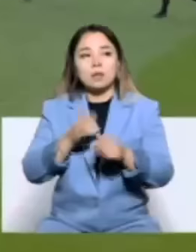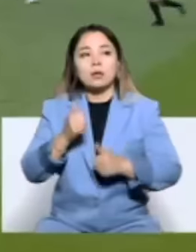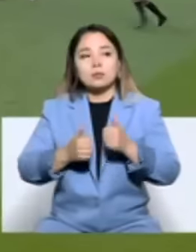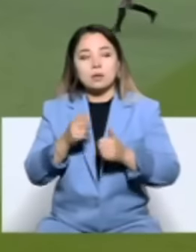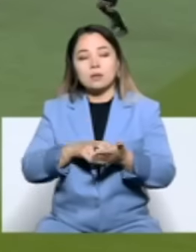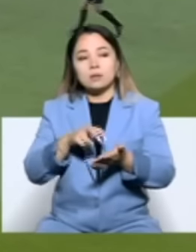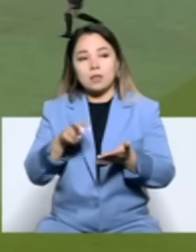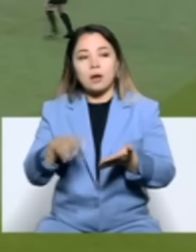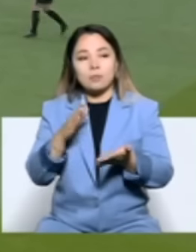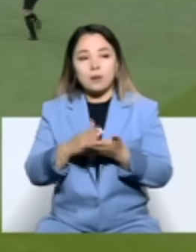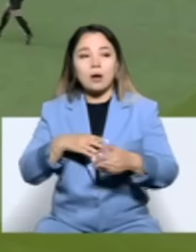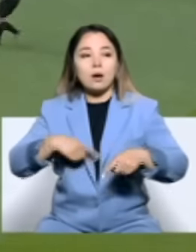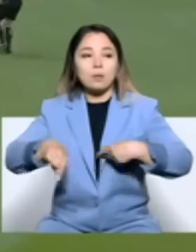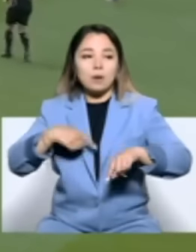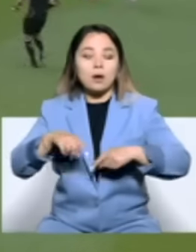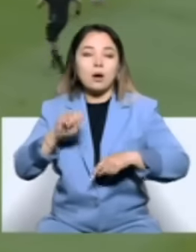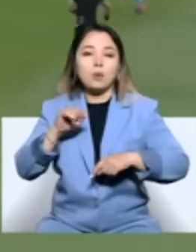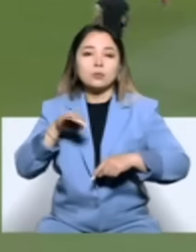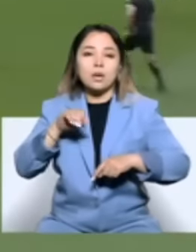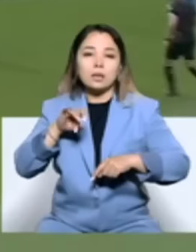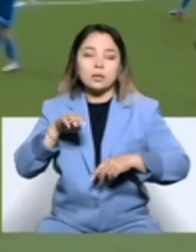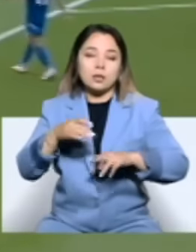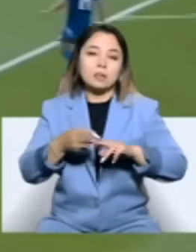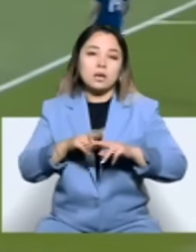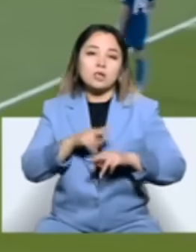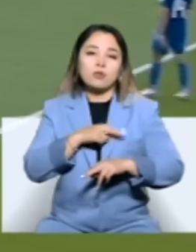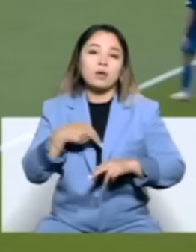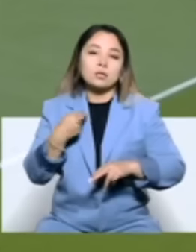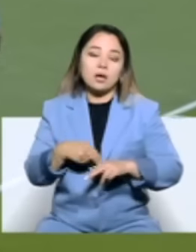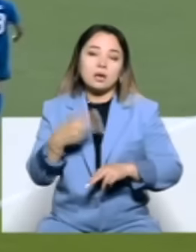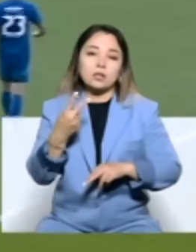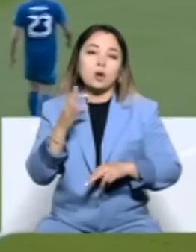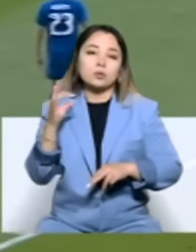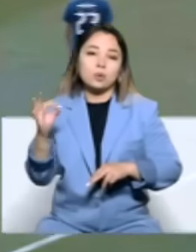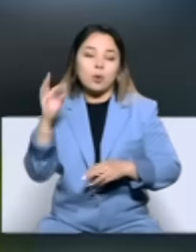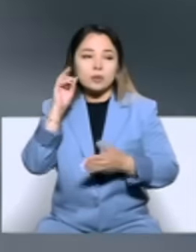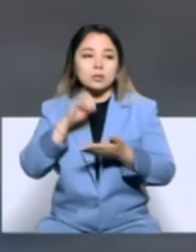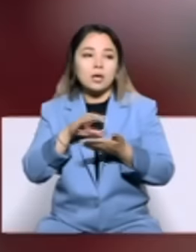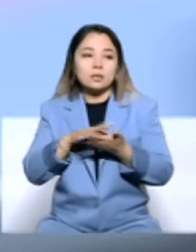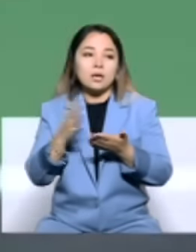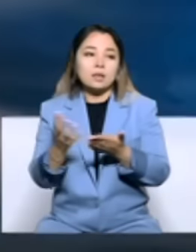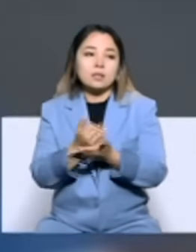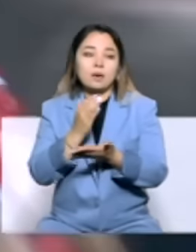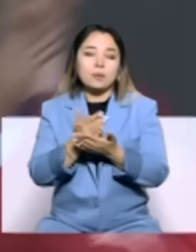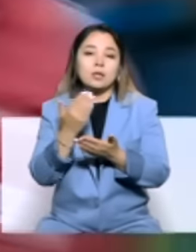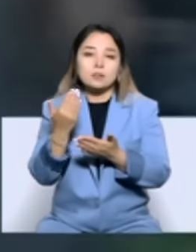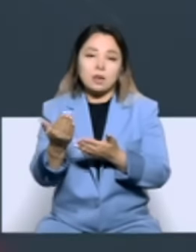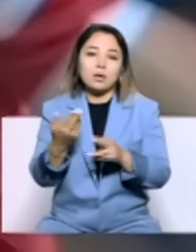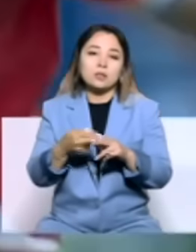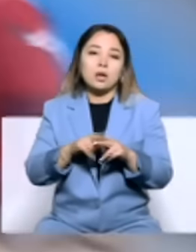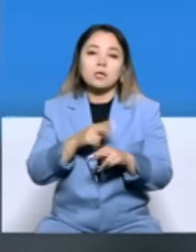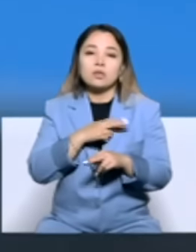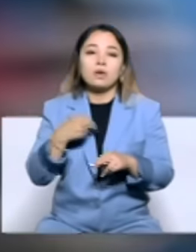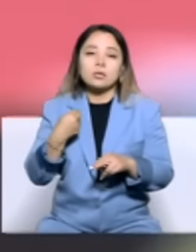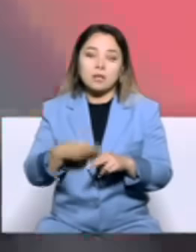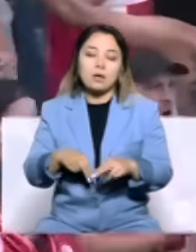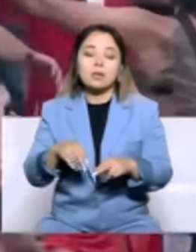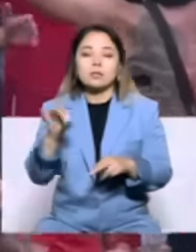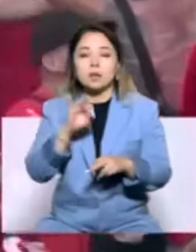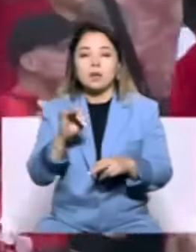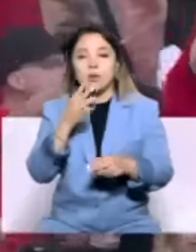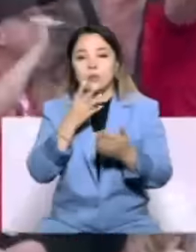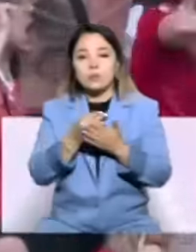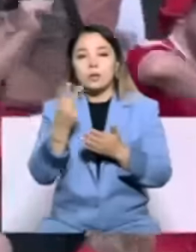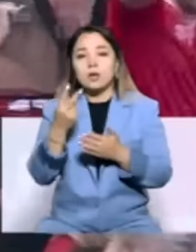қалды. Оларды матчта аутсайдер саналған швейцариялықтар 2-0 есебімен жеңді. Осылайша швейцариялықтар өз